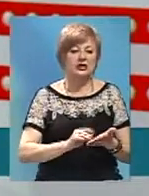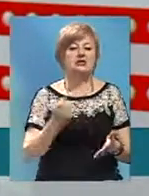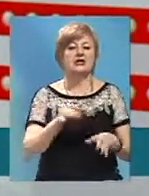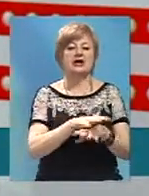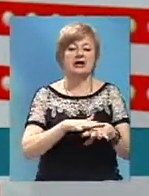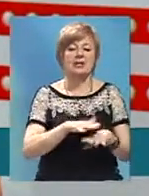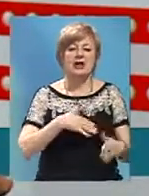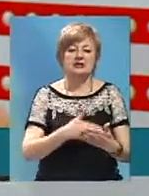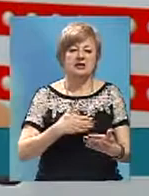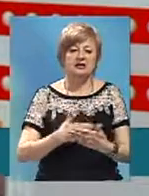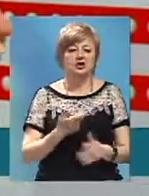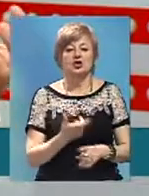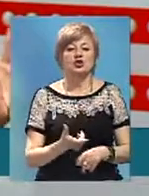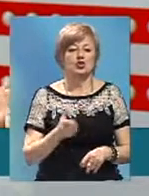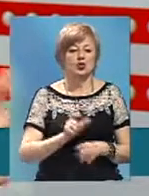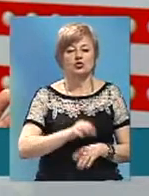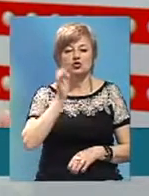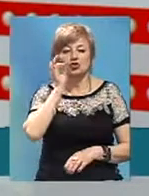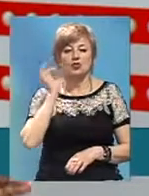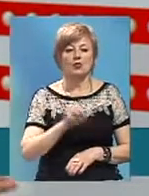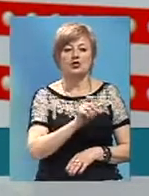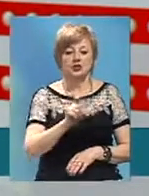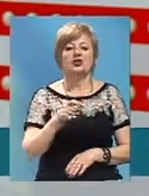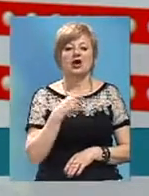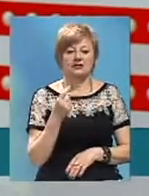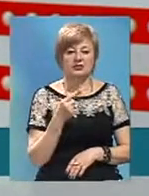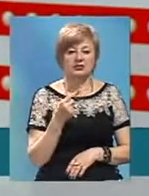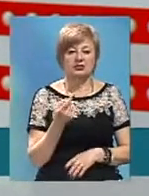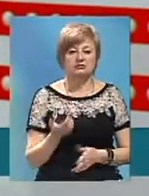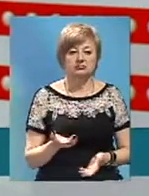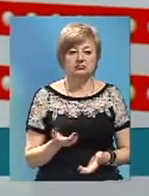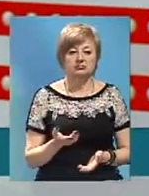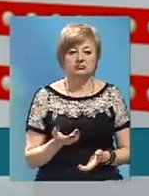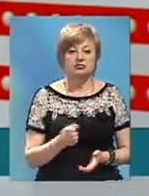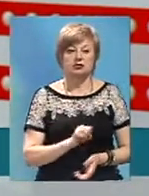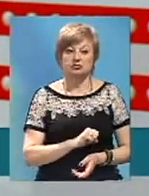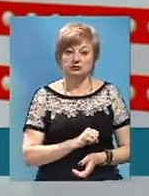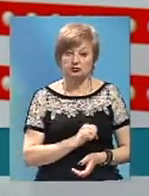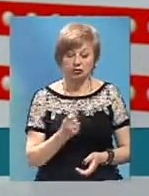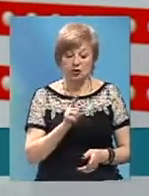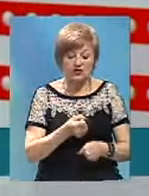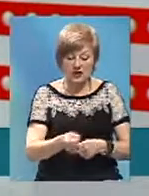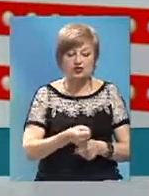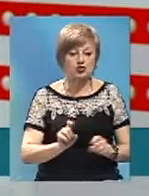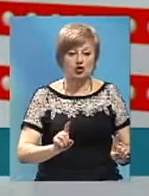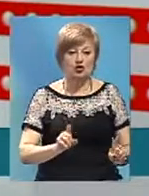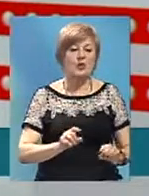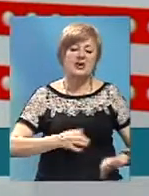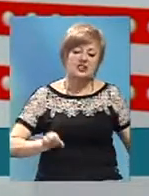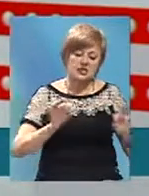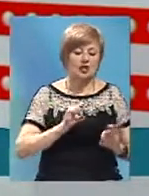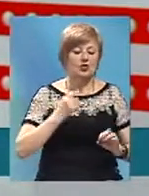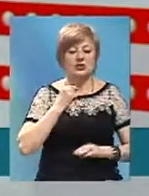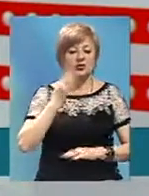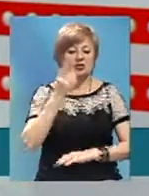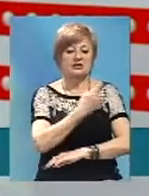громадські активісти, і дуже досвідчені люди всі казали, ви знущаєтесь, ніколи не проголосують медичну